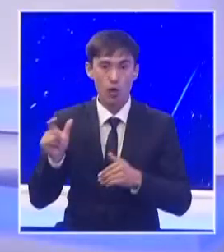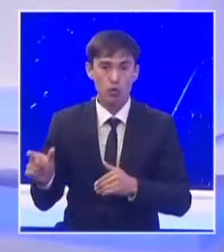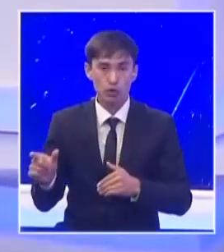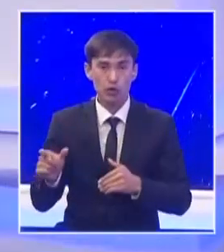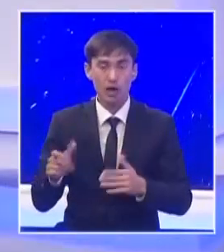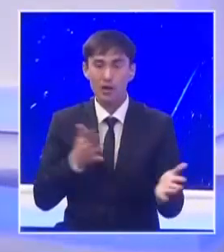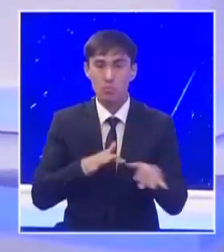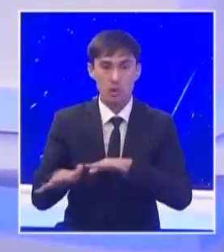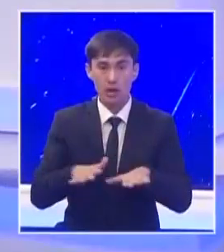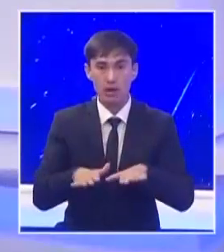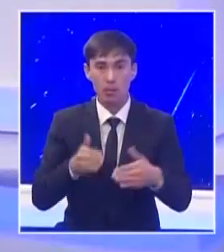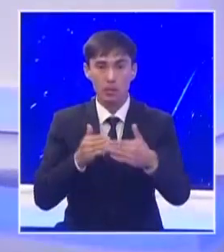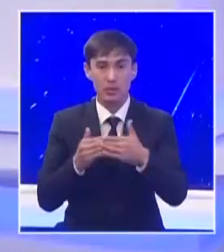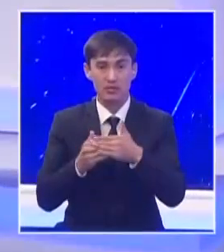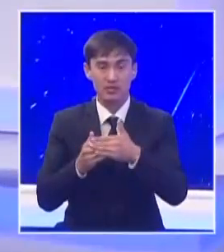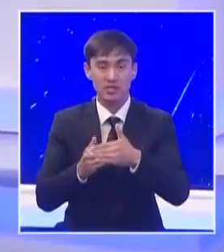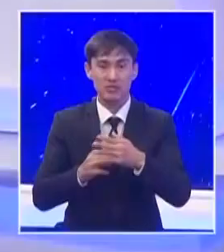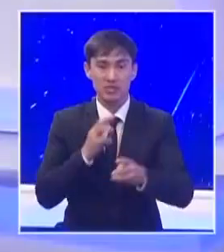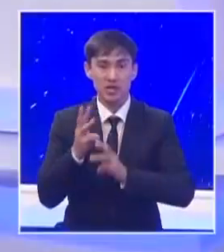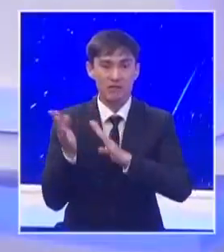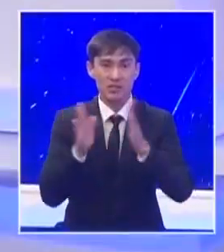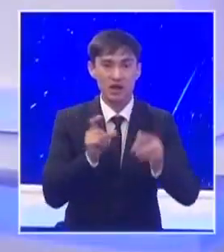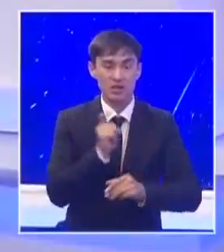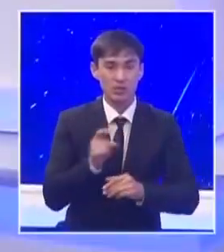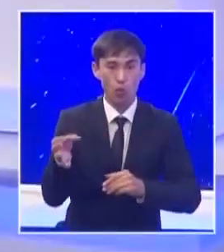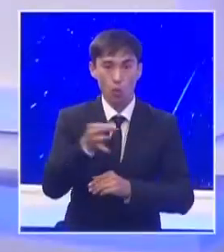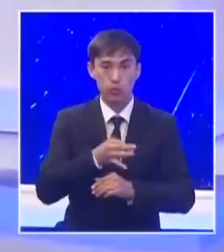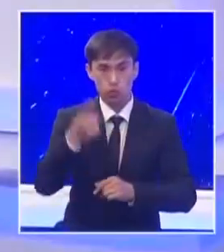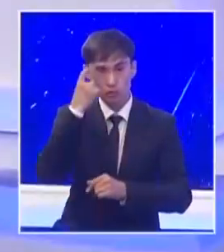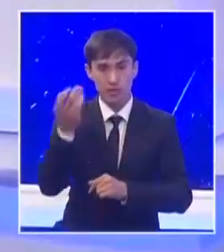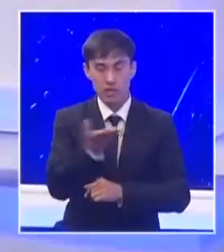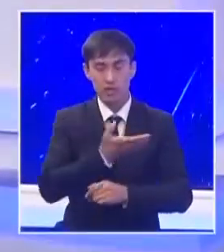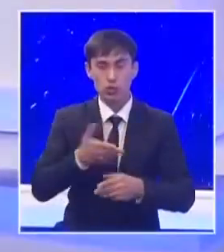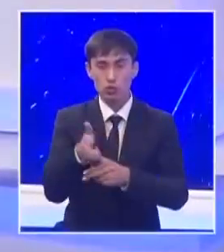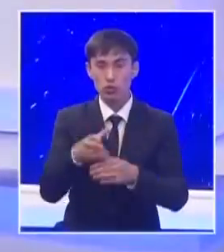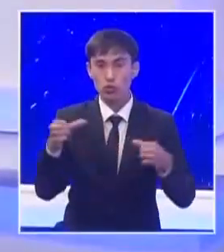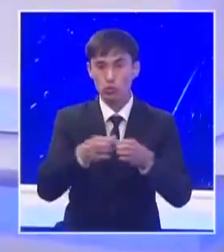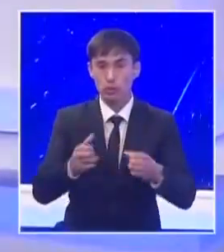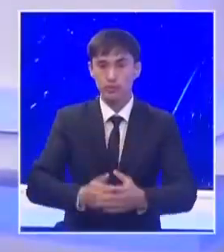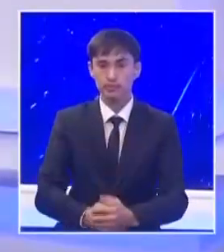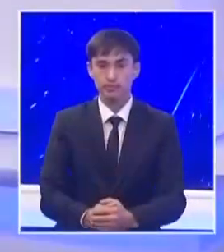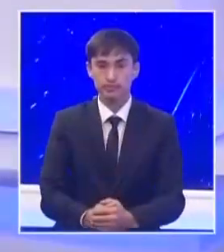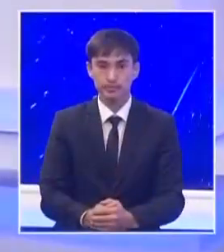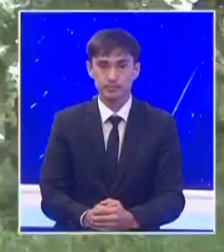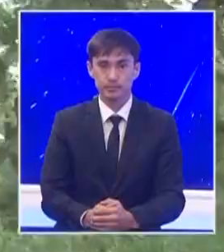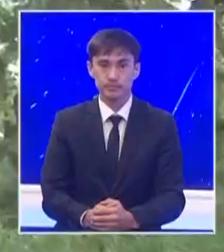меры предпринимаются для предотвращения возгорания в лесных хозяйствах области, узнавала наша съемочная группа.